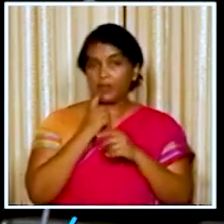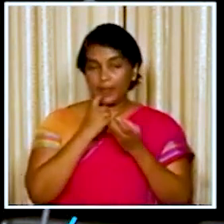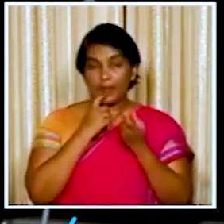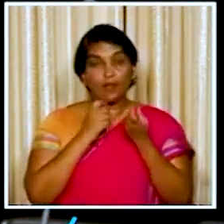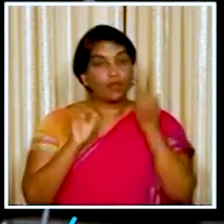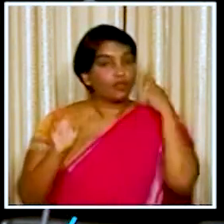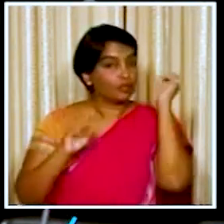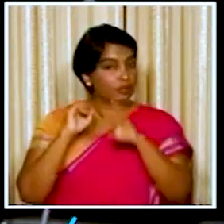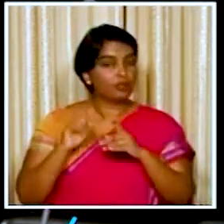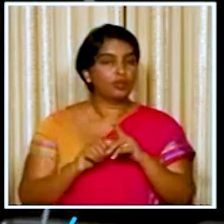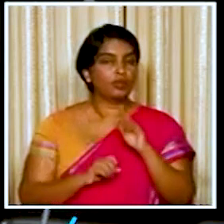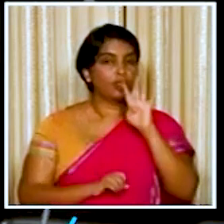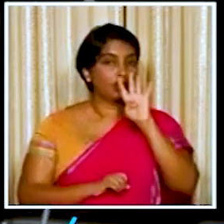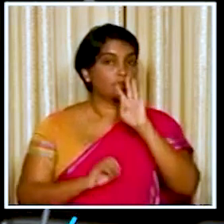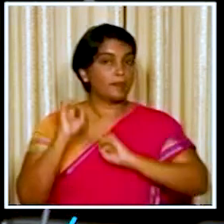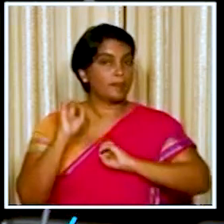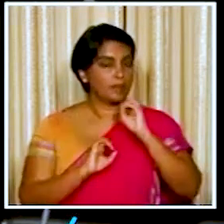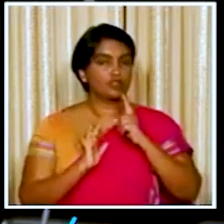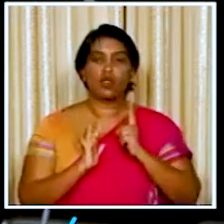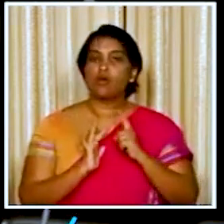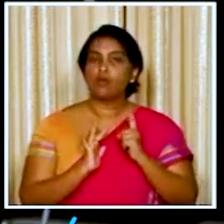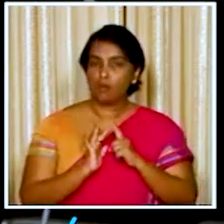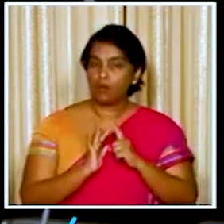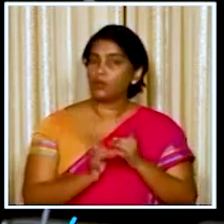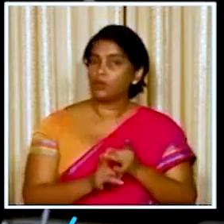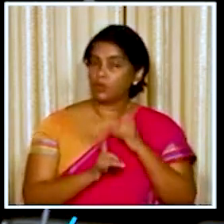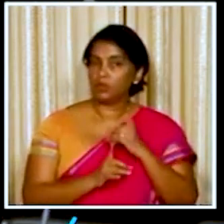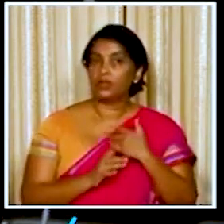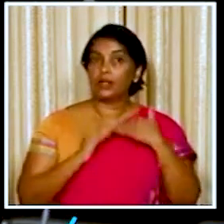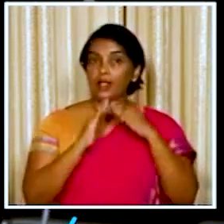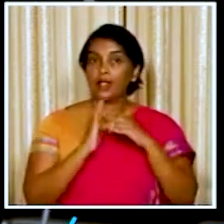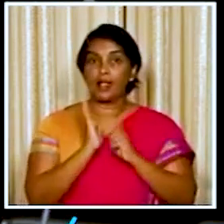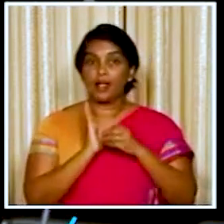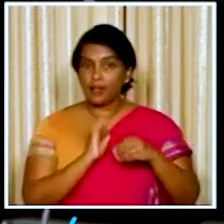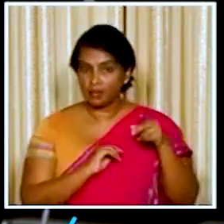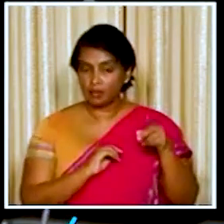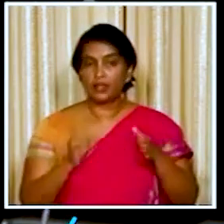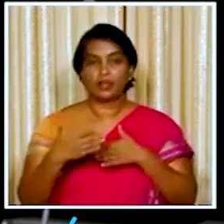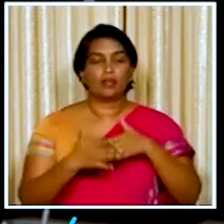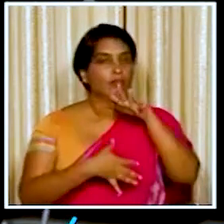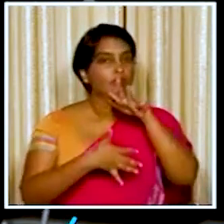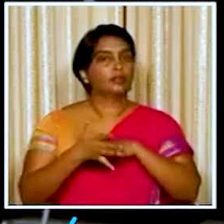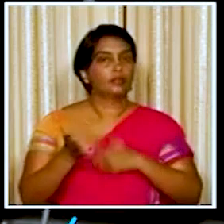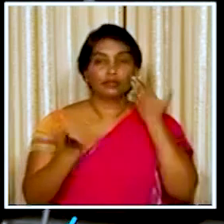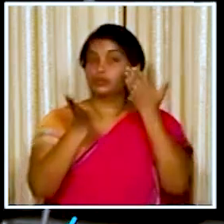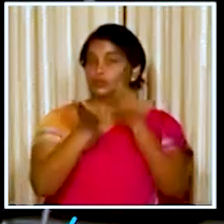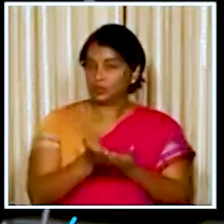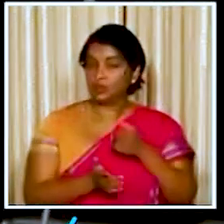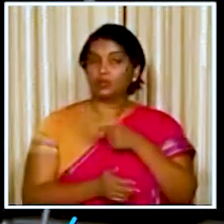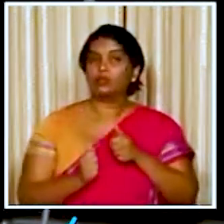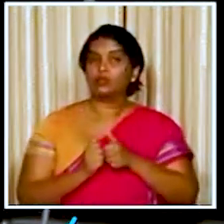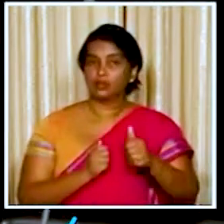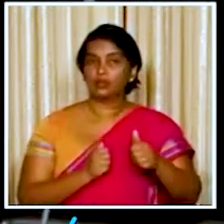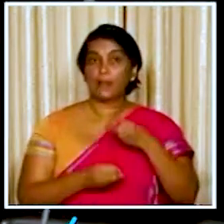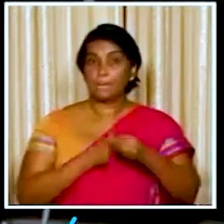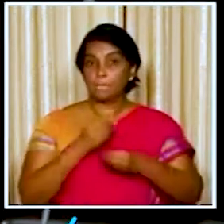පදනම් කරගෙන 104ක පොලි ප්‍රමාණයට අනුව නිවාස ණය සඳහා වන කැබිනට් පත්‍රිකාවක් ඉදිරිපත් කරලා මේ වෙනකොට